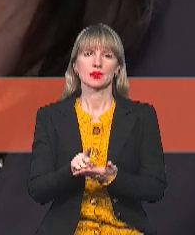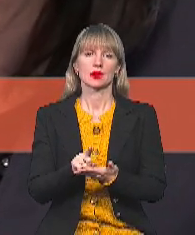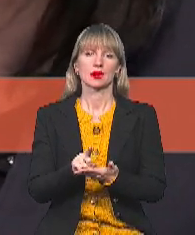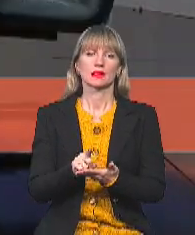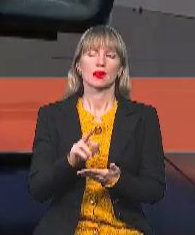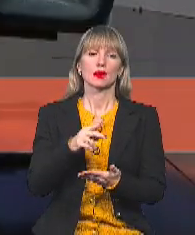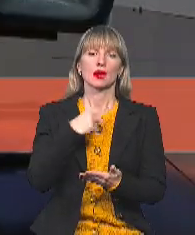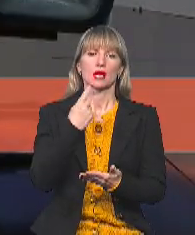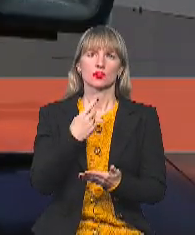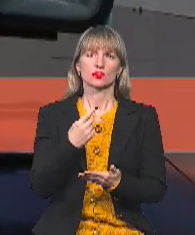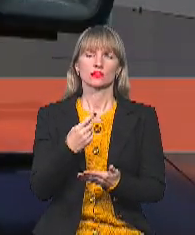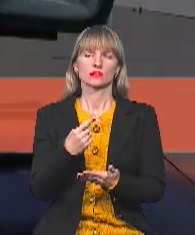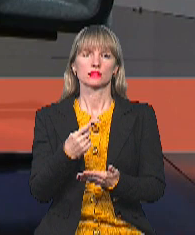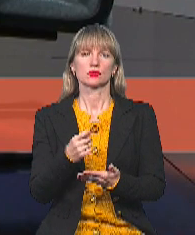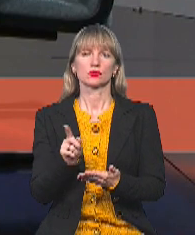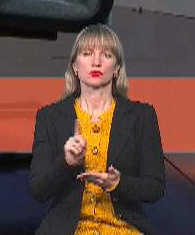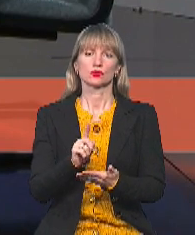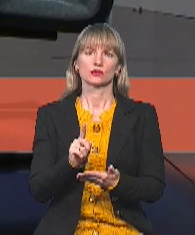от я хотіла сказати, що